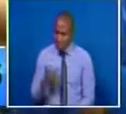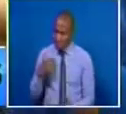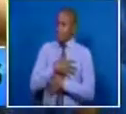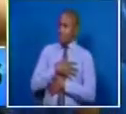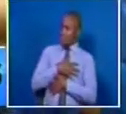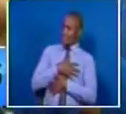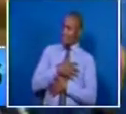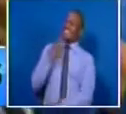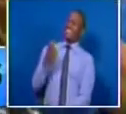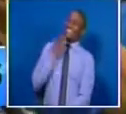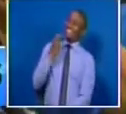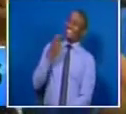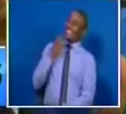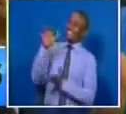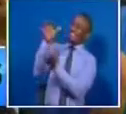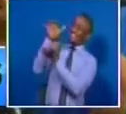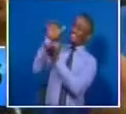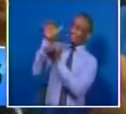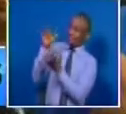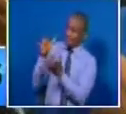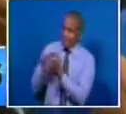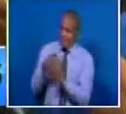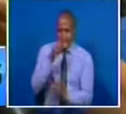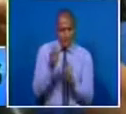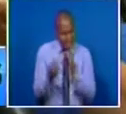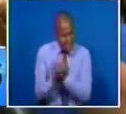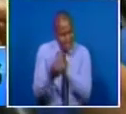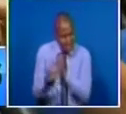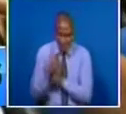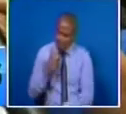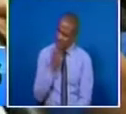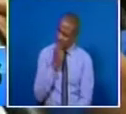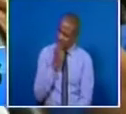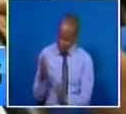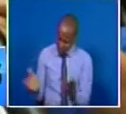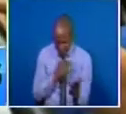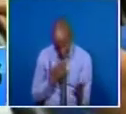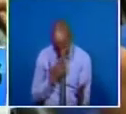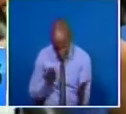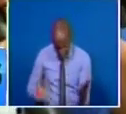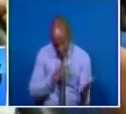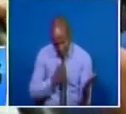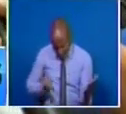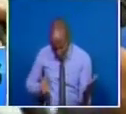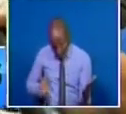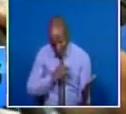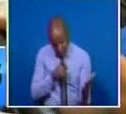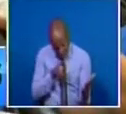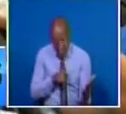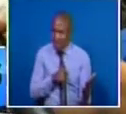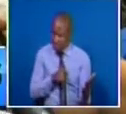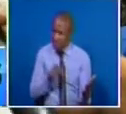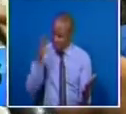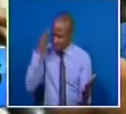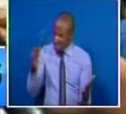nilishtuka na nikacheka. Alafu kanipatia nini manifesto. Mimi nikasoma yote. Ha? Nikasema, "Eh, kweli dadi